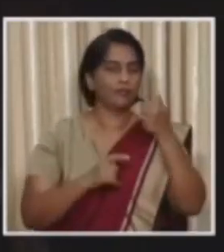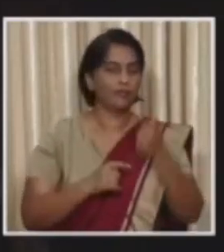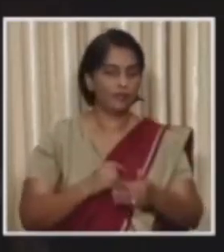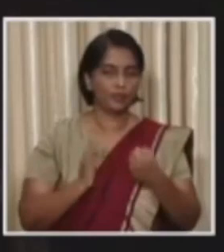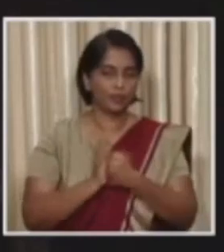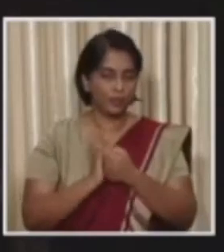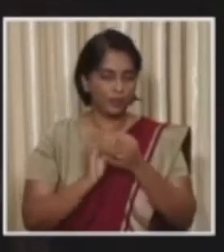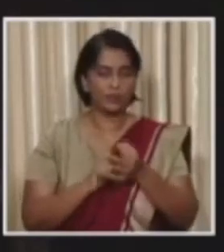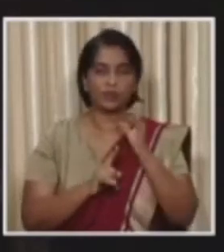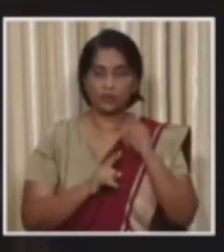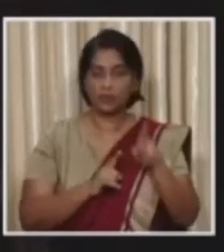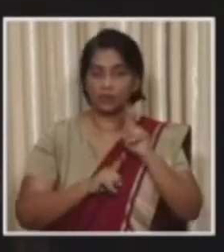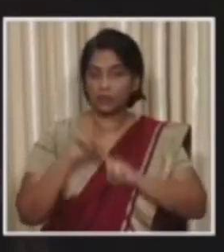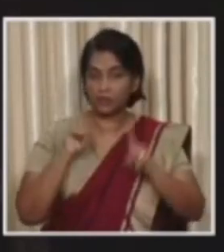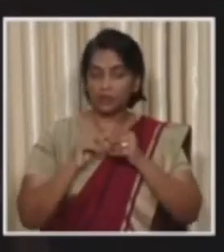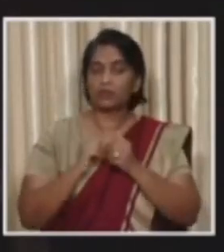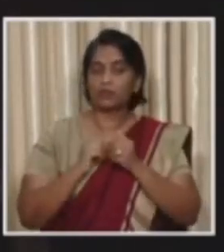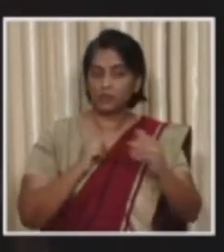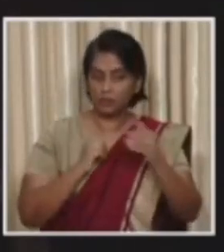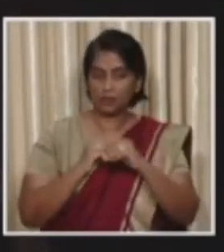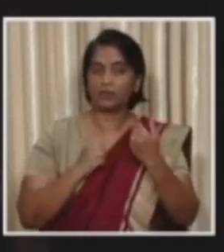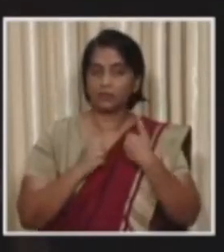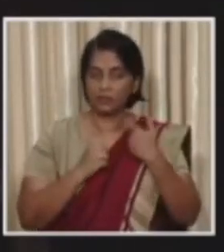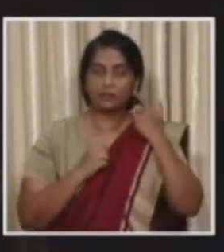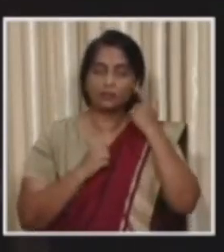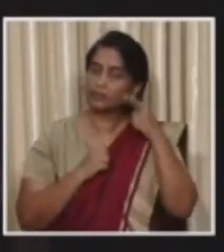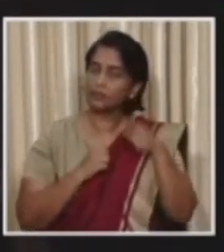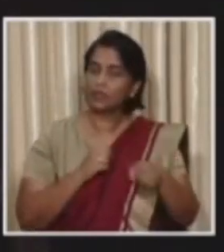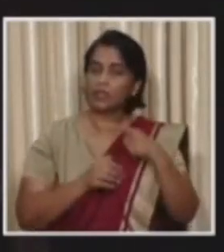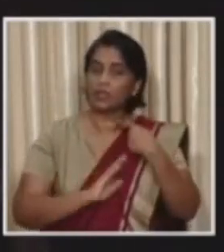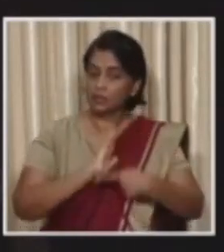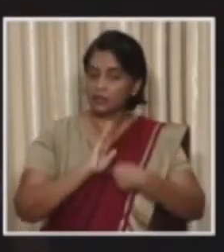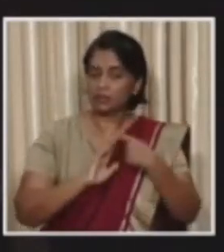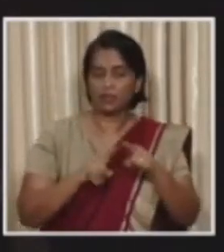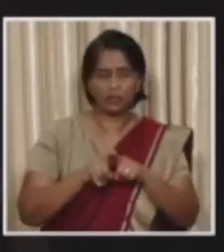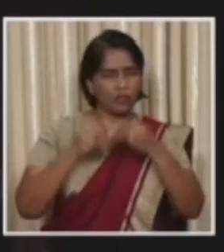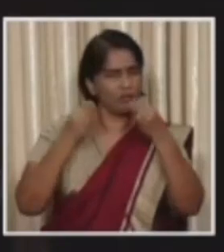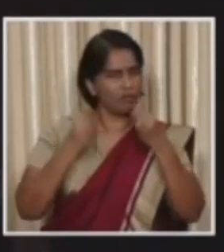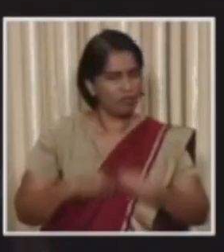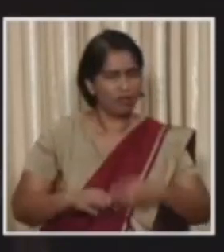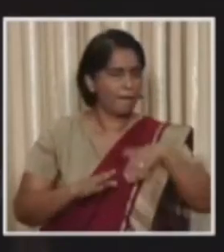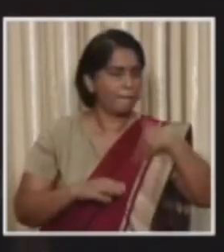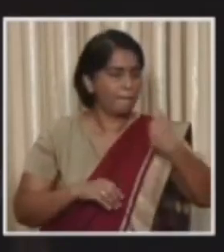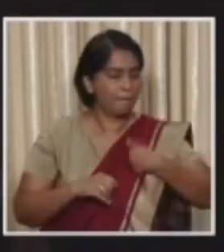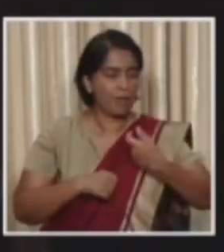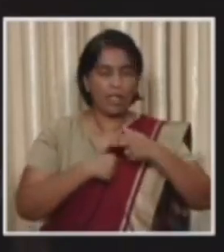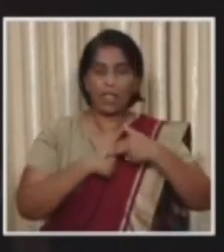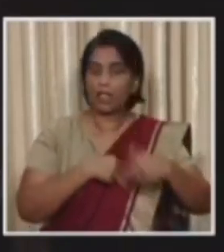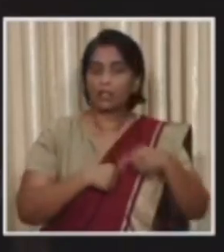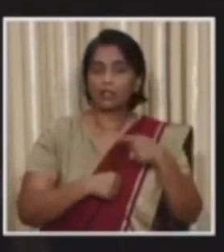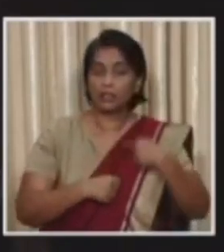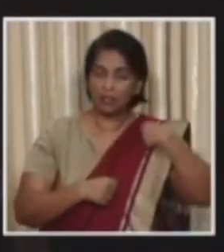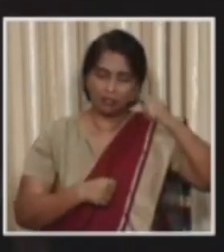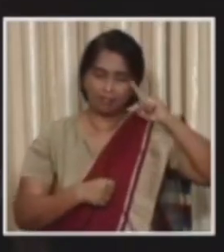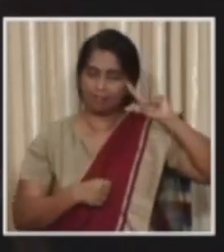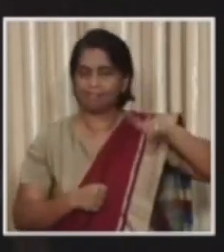ගරු සභාපතිතුමනි, ඒ කතිකාව තුල මා හිතනවා මේ දේශයේ මේ තරමට වැටෙන්නට ප්‍රධාන වුණු දේ හිතු